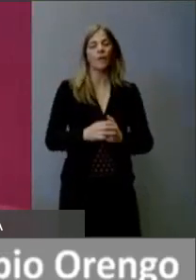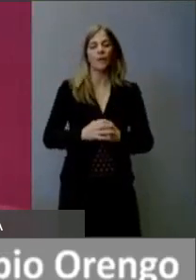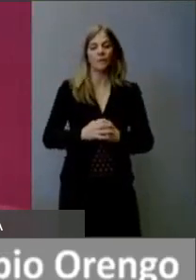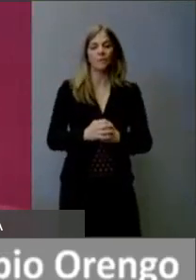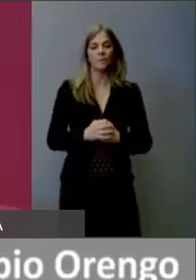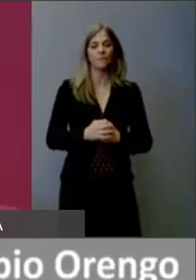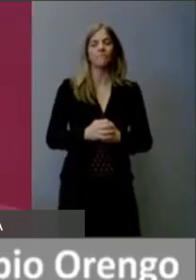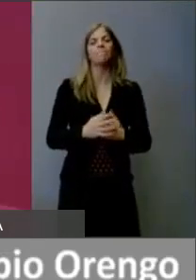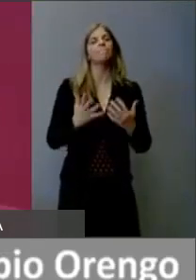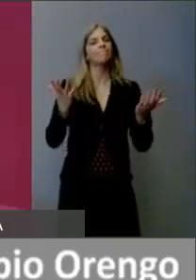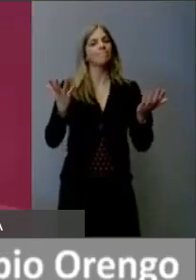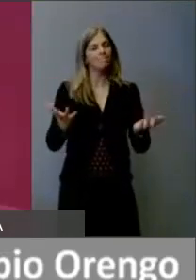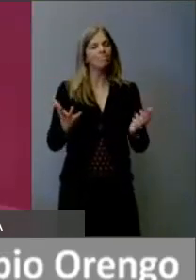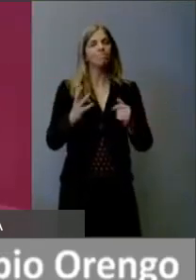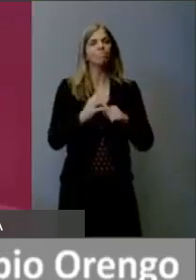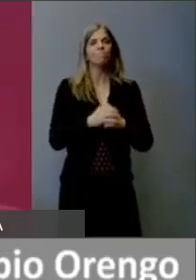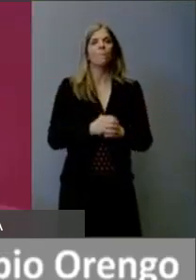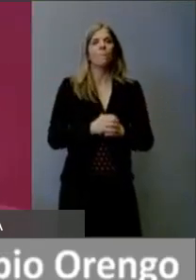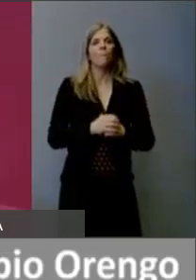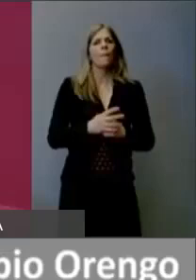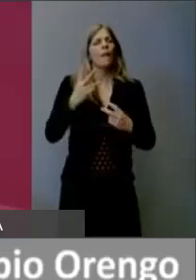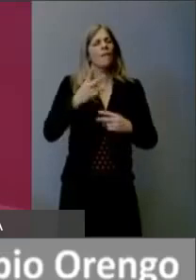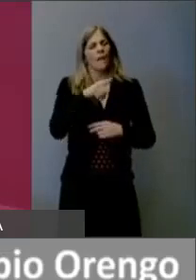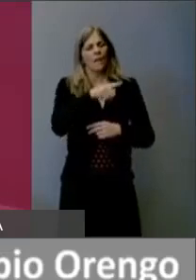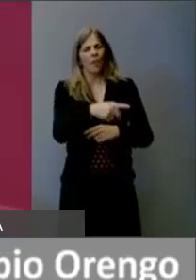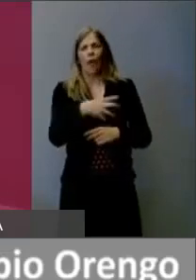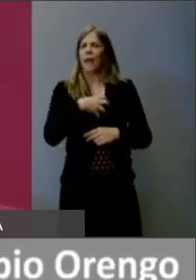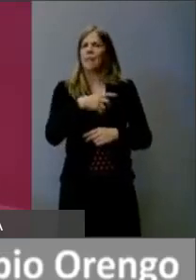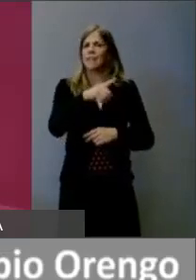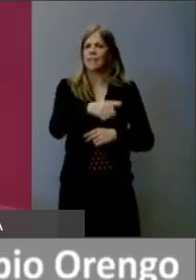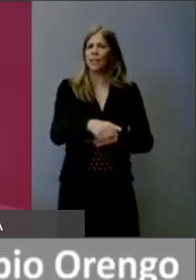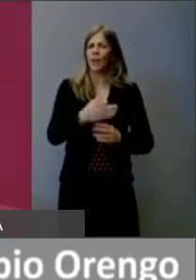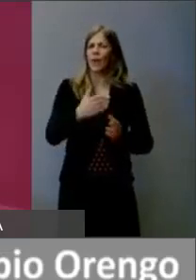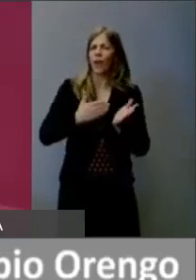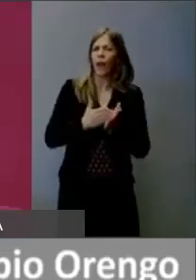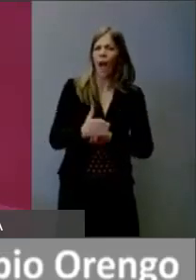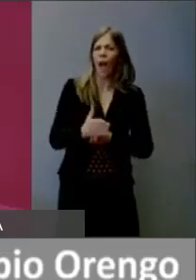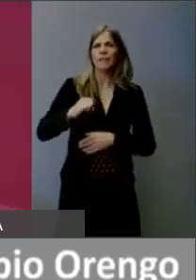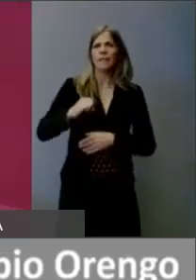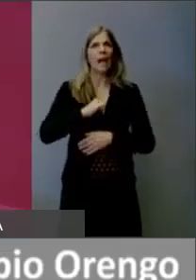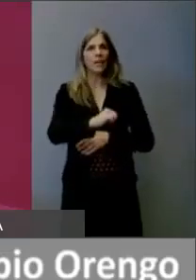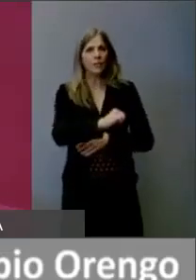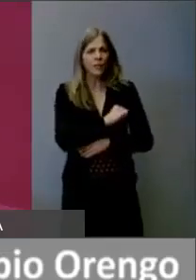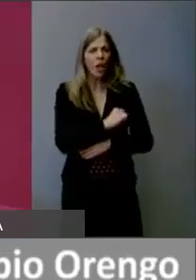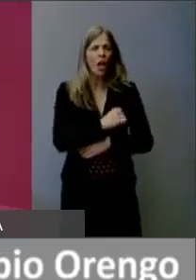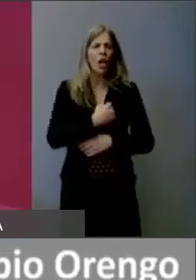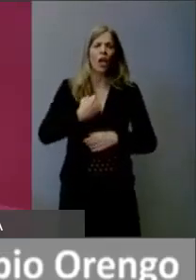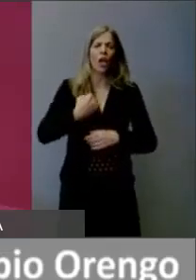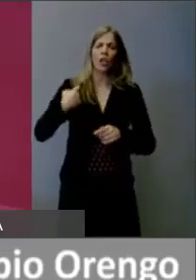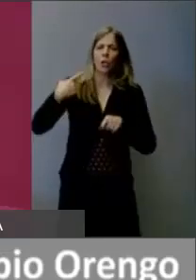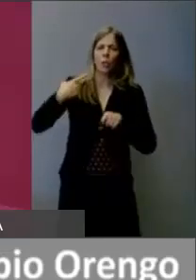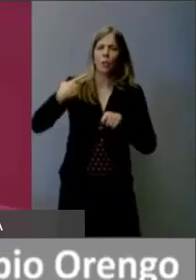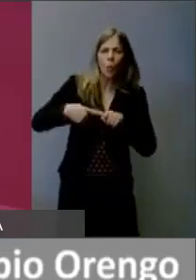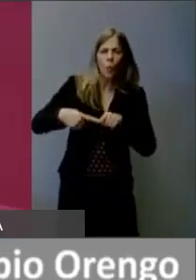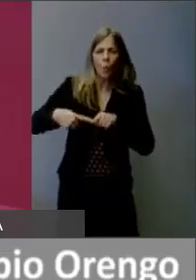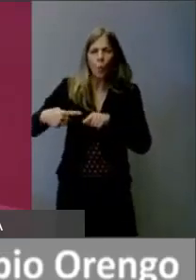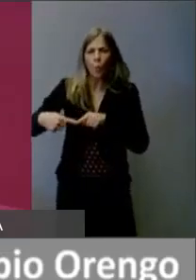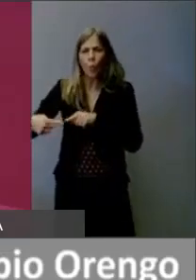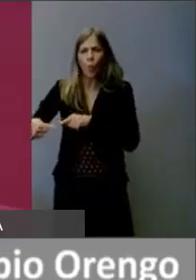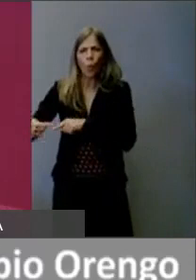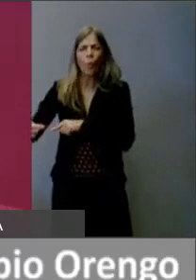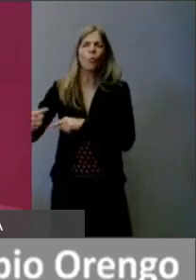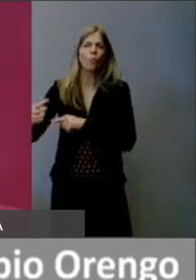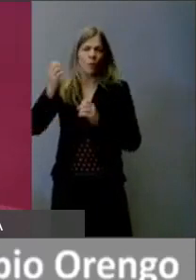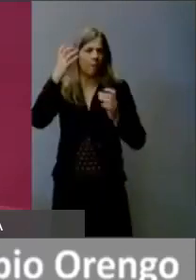Mi chiamo Assessore che lei, dopo una vita di sacrifici e un mutuo sulle spalle, dopo aver ristrutturato il proprio appartamento, un